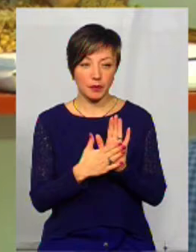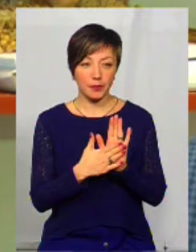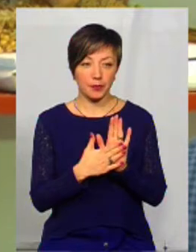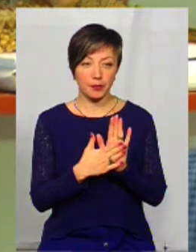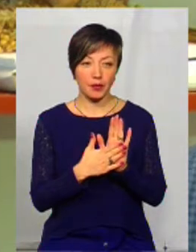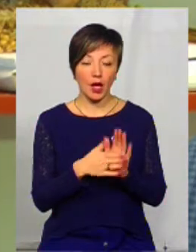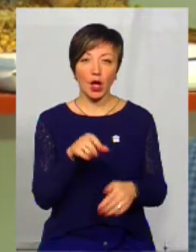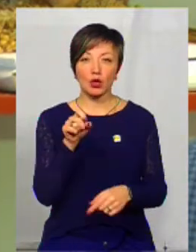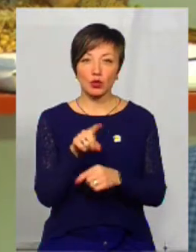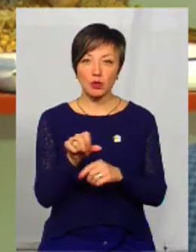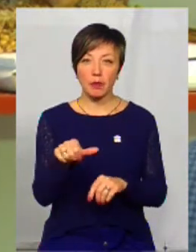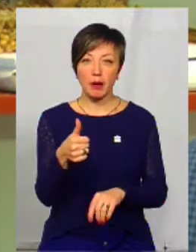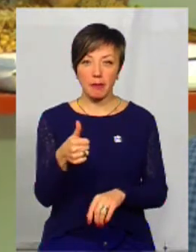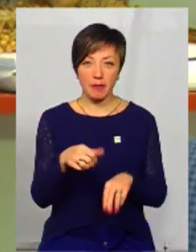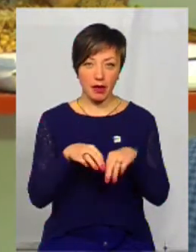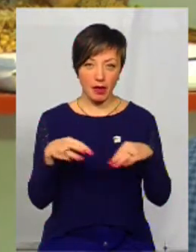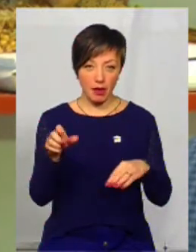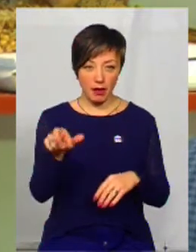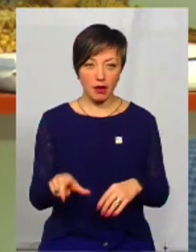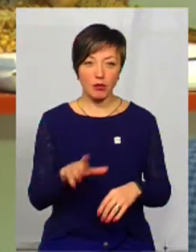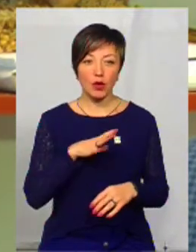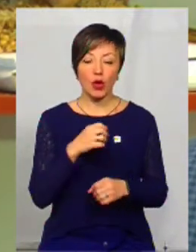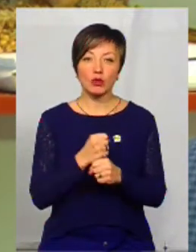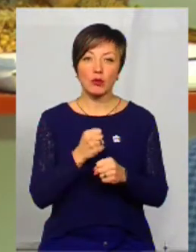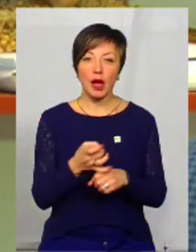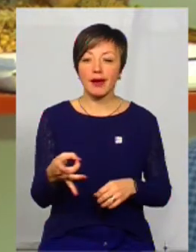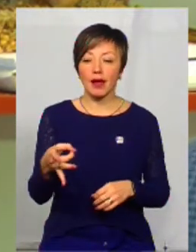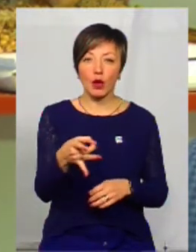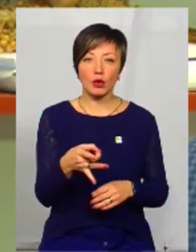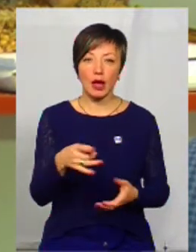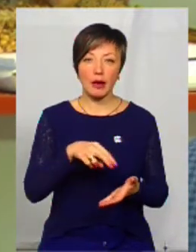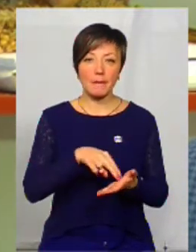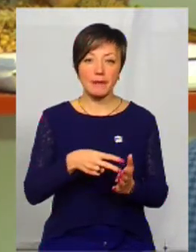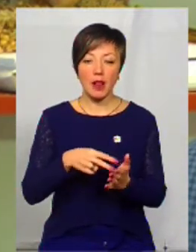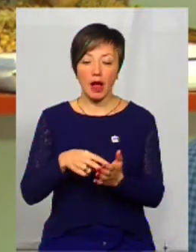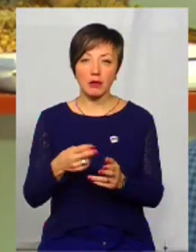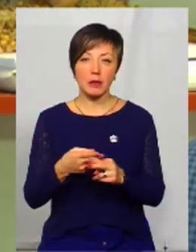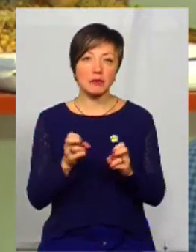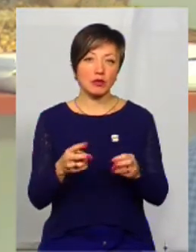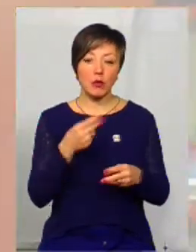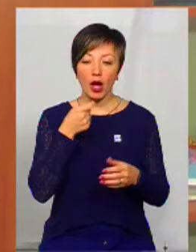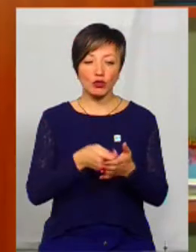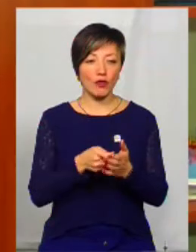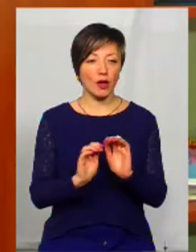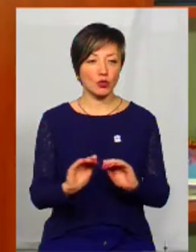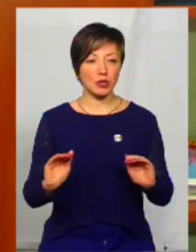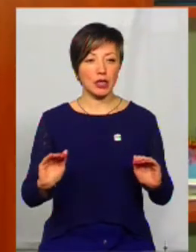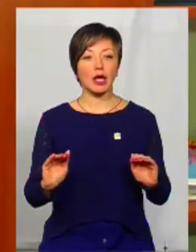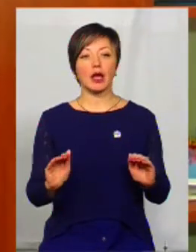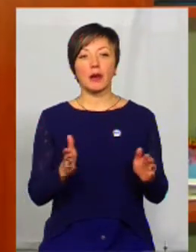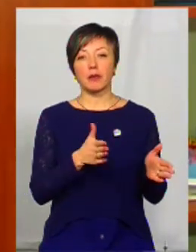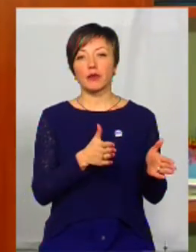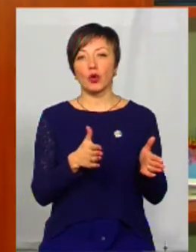одним з пунктів доручення прем'єра було те, що розробити регіональні плани по безпечному харчуванню дітей. Ми